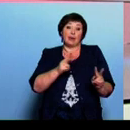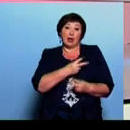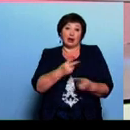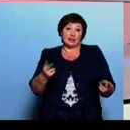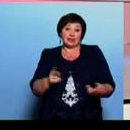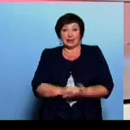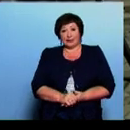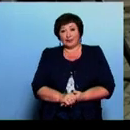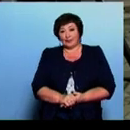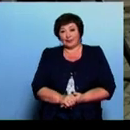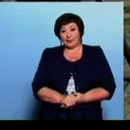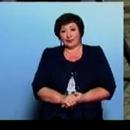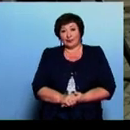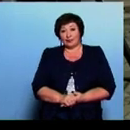Демидов.